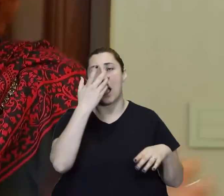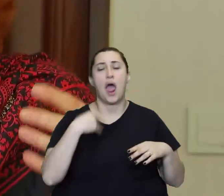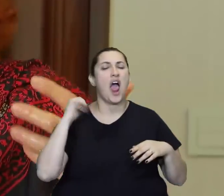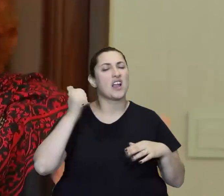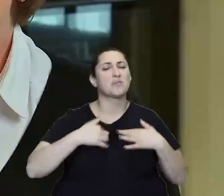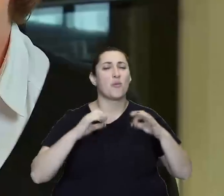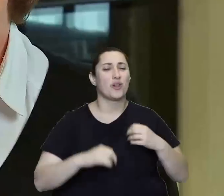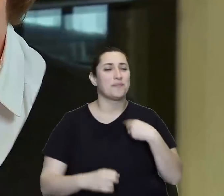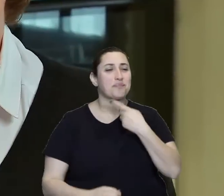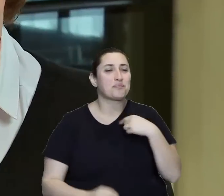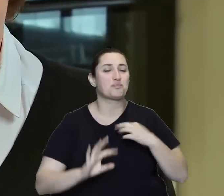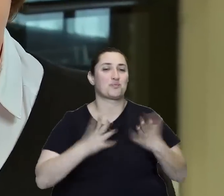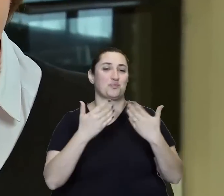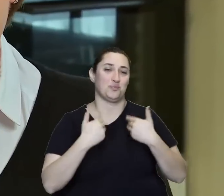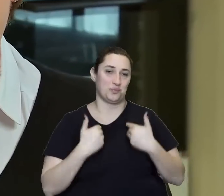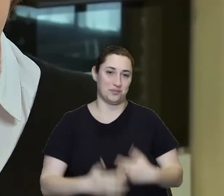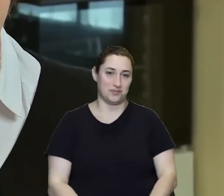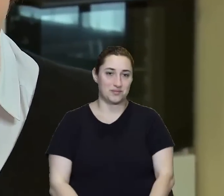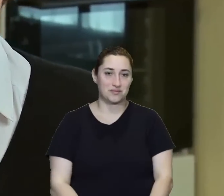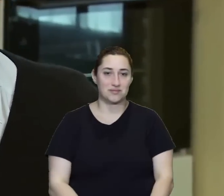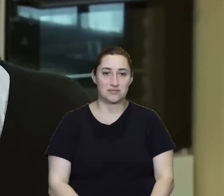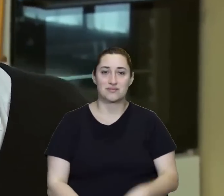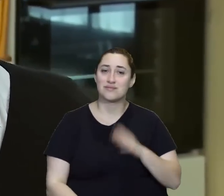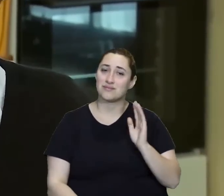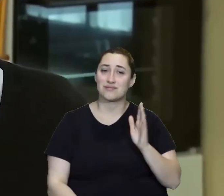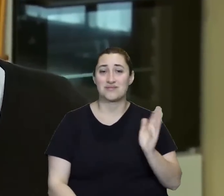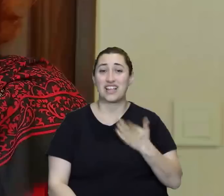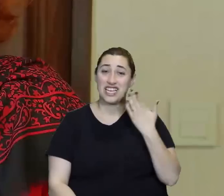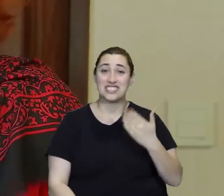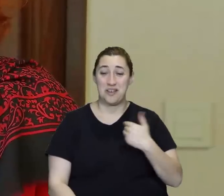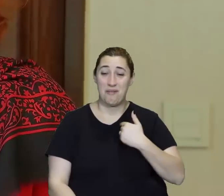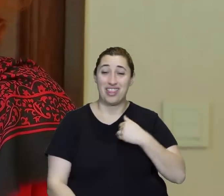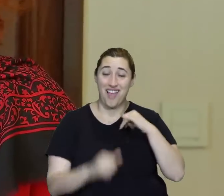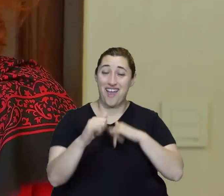böyle olurum. Böyle iştahım kesilir benim. Ah ah, o bahar